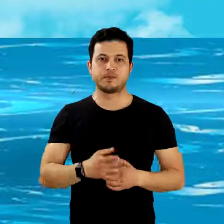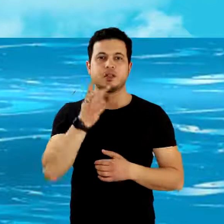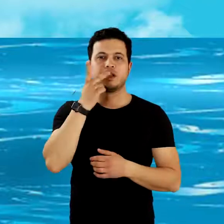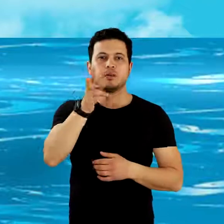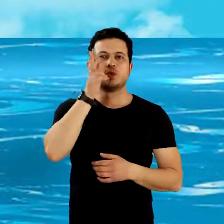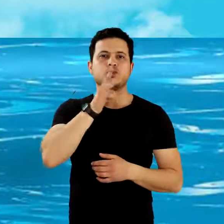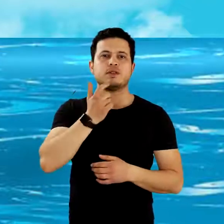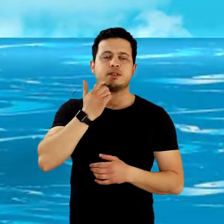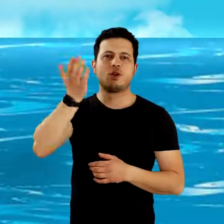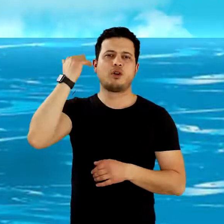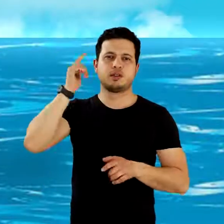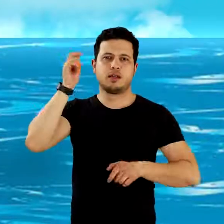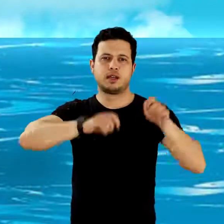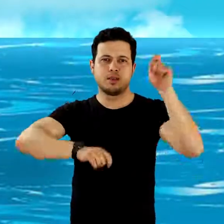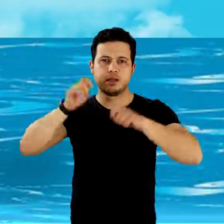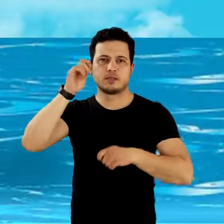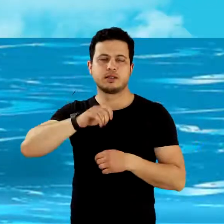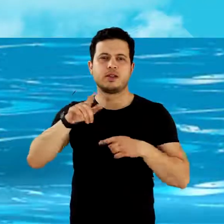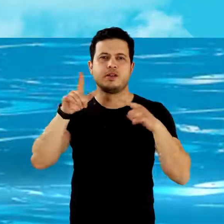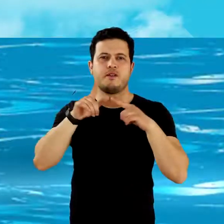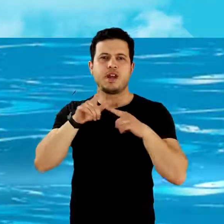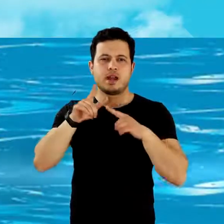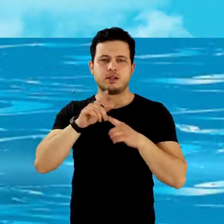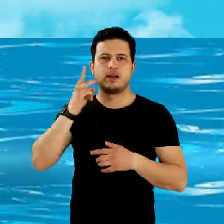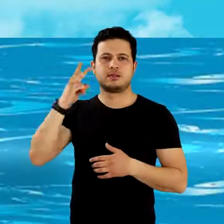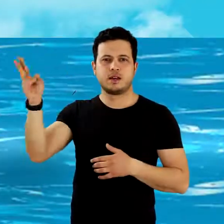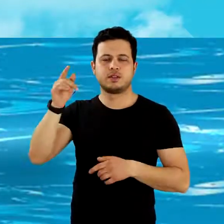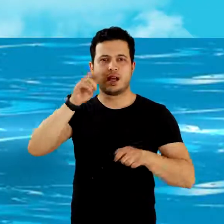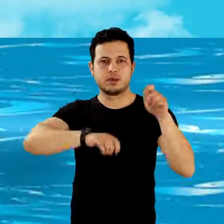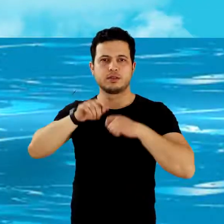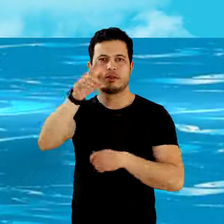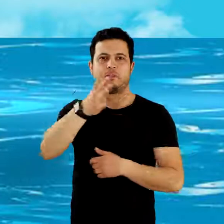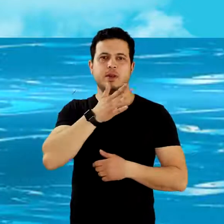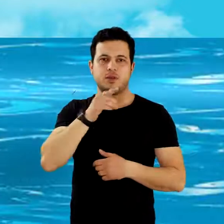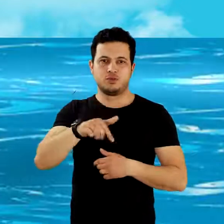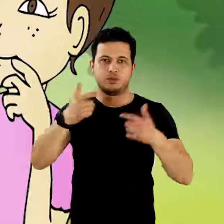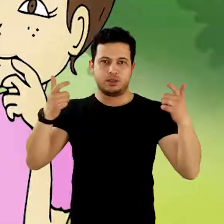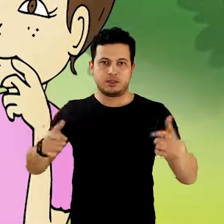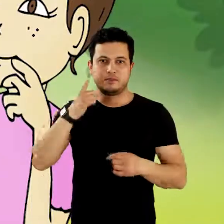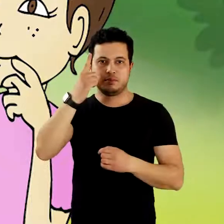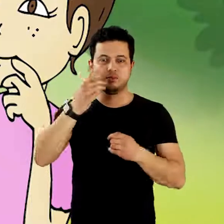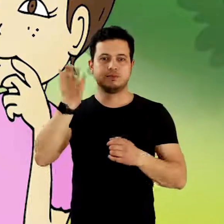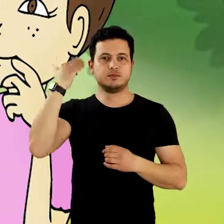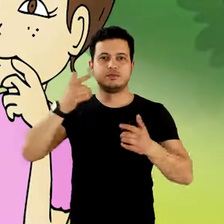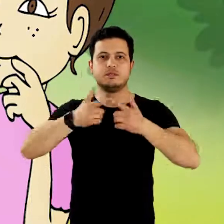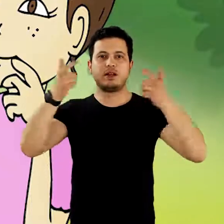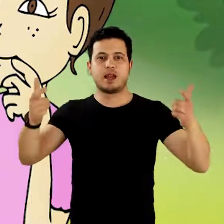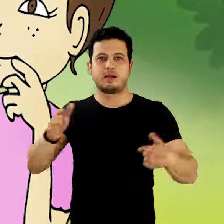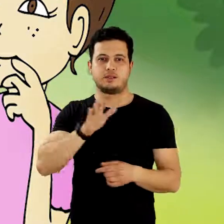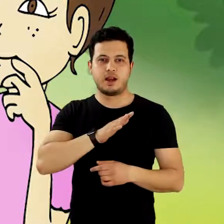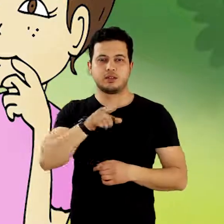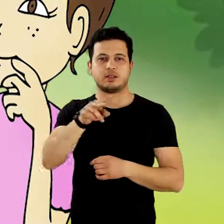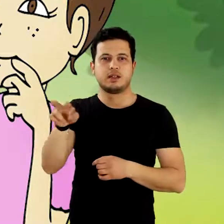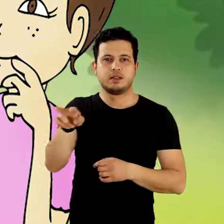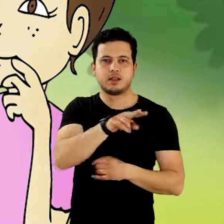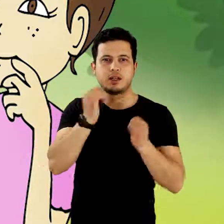önce yapılmıştır. Frigyalılarla tanınmıştır. Bilmeli bu yeri. Bonaz'da bir kent idi. İki